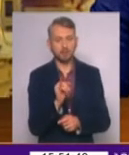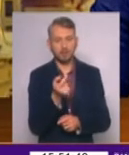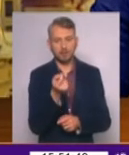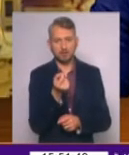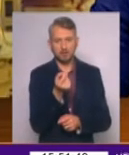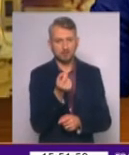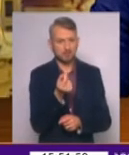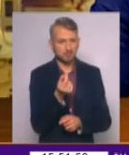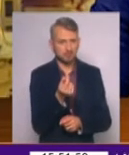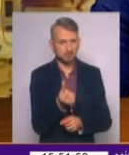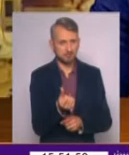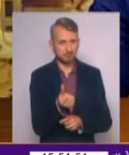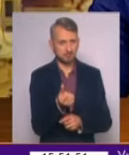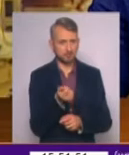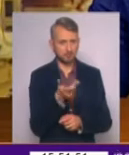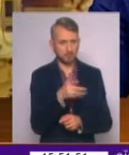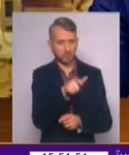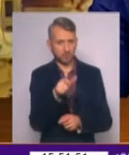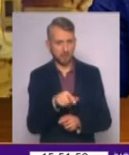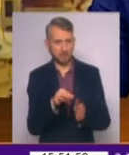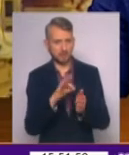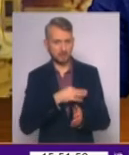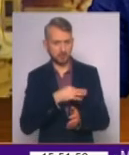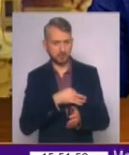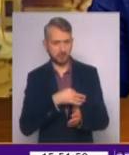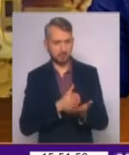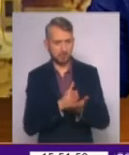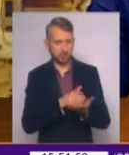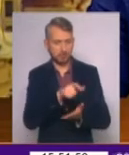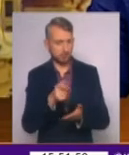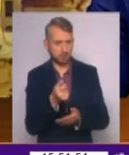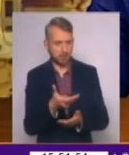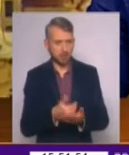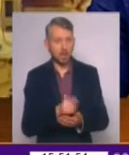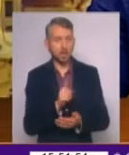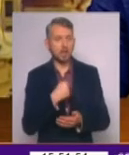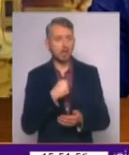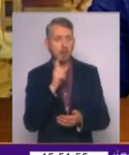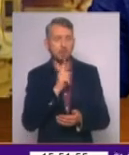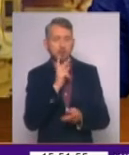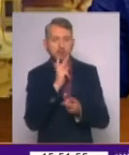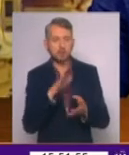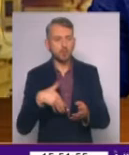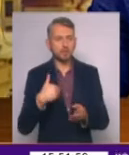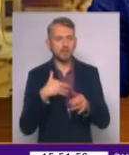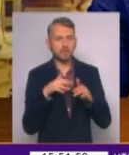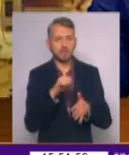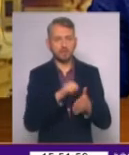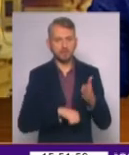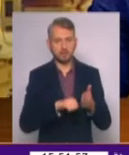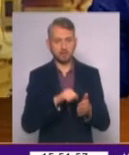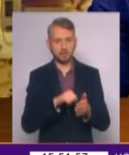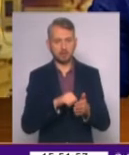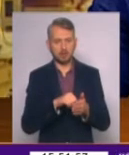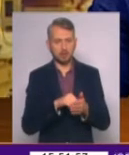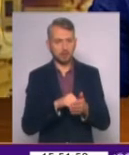склад слідчих персоналу. Але я поки що не бачу ефективних дій від